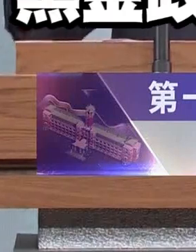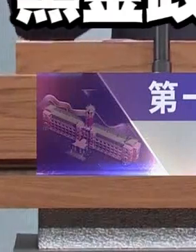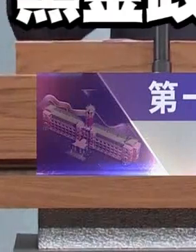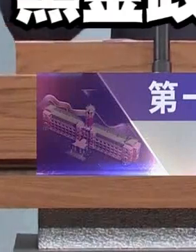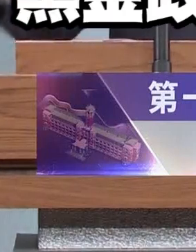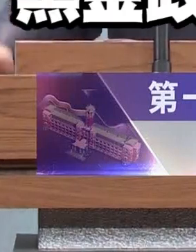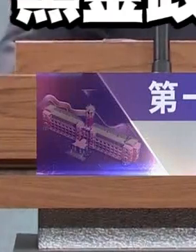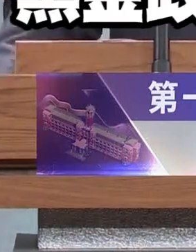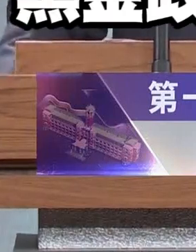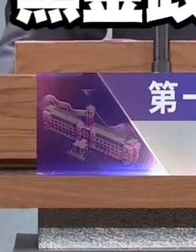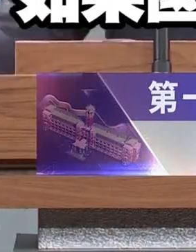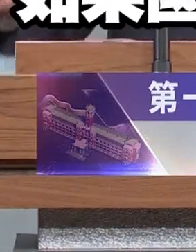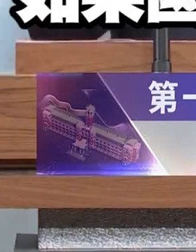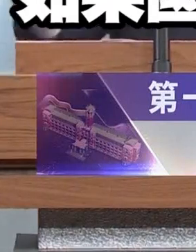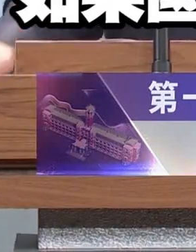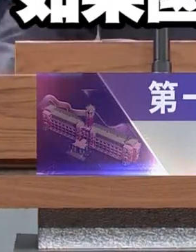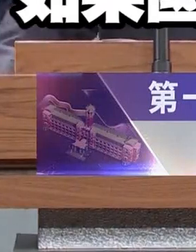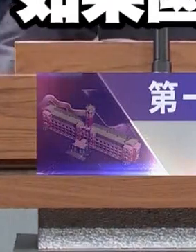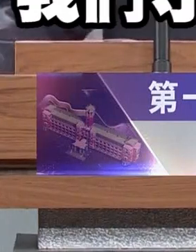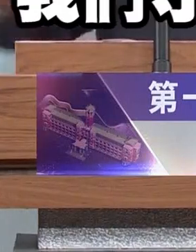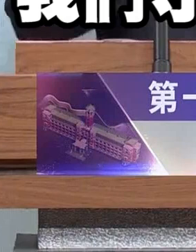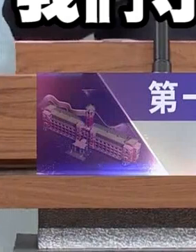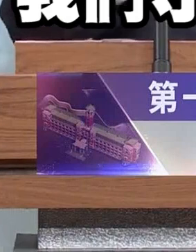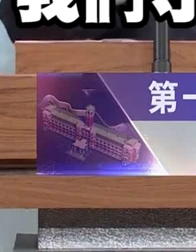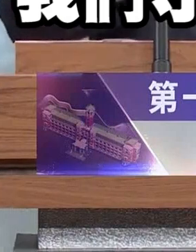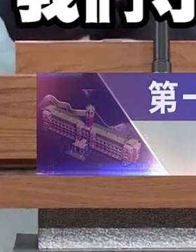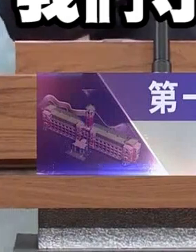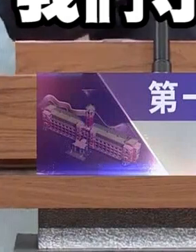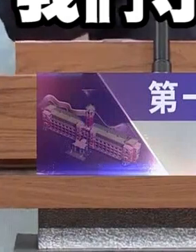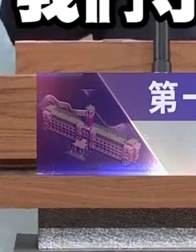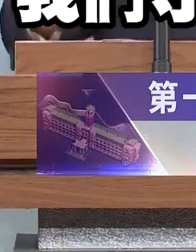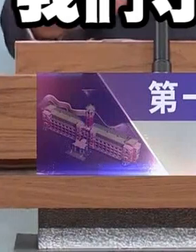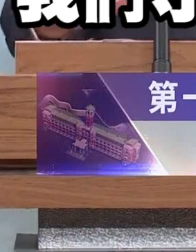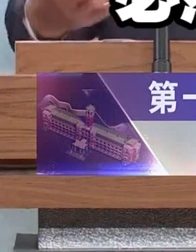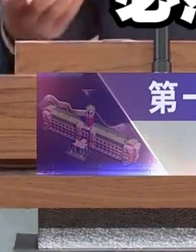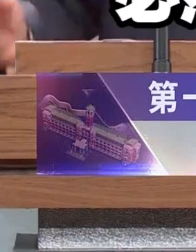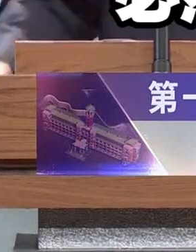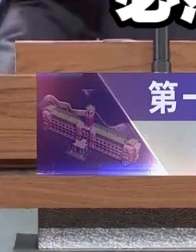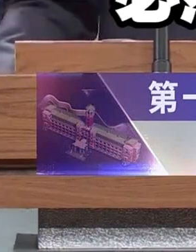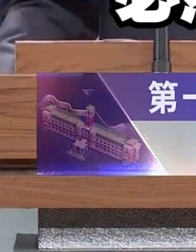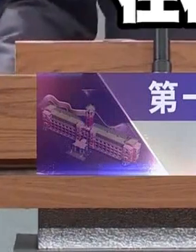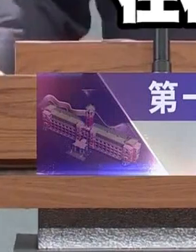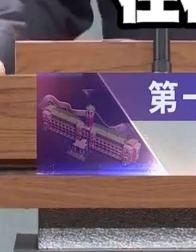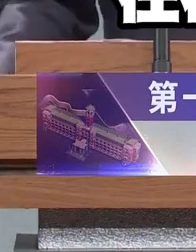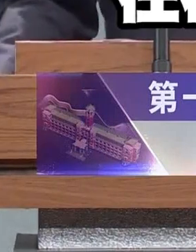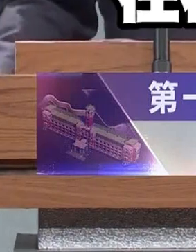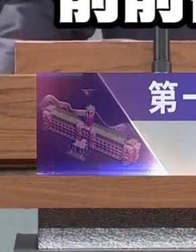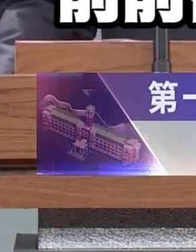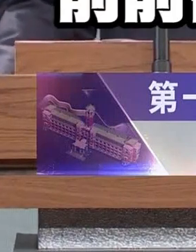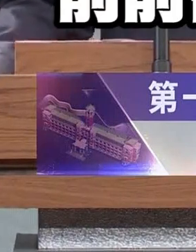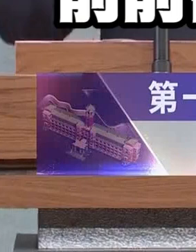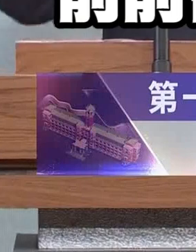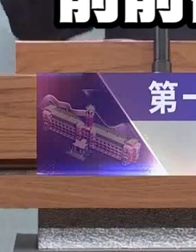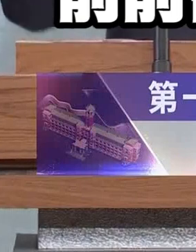治也就要回来啊！如果国民党回来了，我们守护台湾的军事采购必然会停止。在城区委员